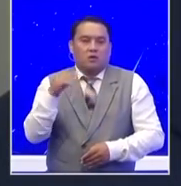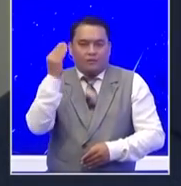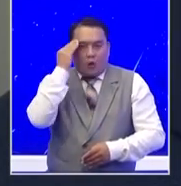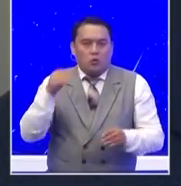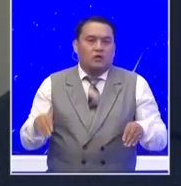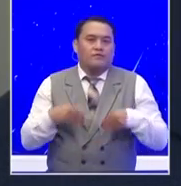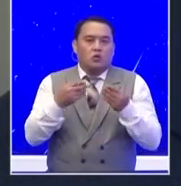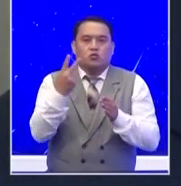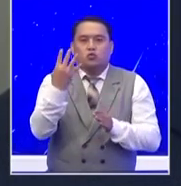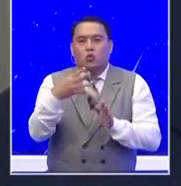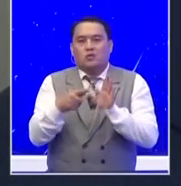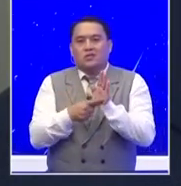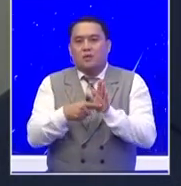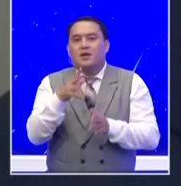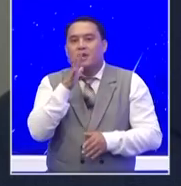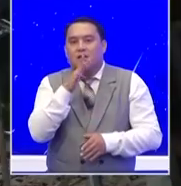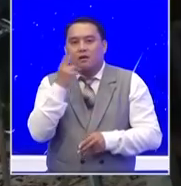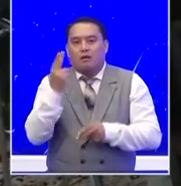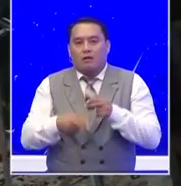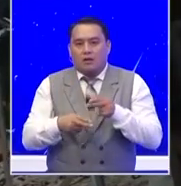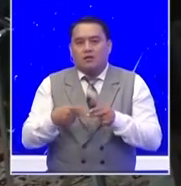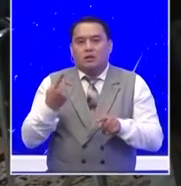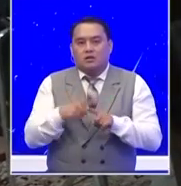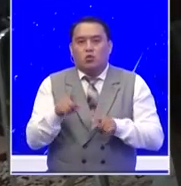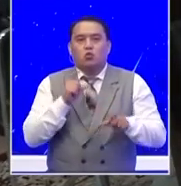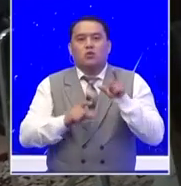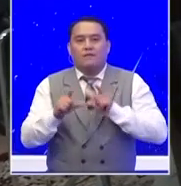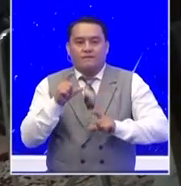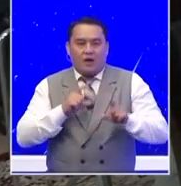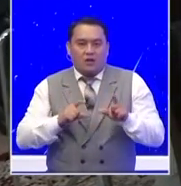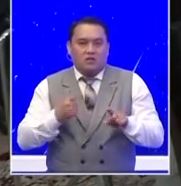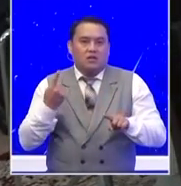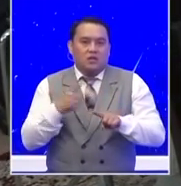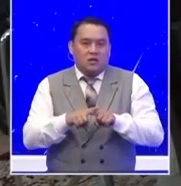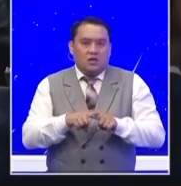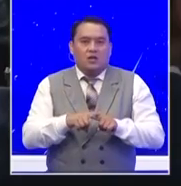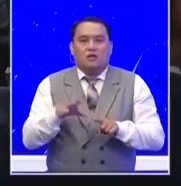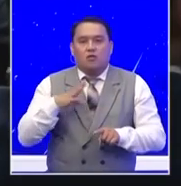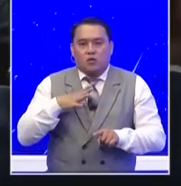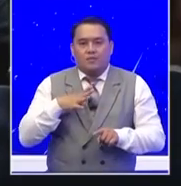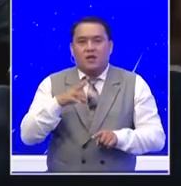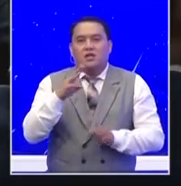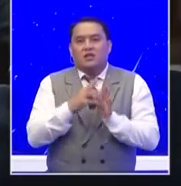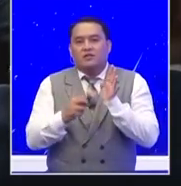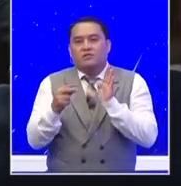акиму района 47 лет. Он окончил Казахский национальный технический университет Сатпаева имени и университет Нархоз.